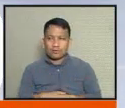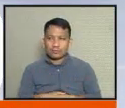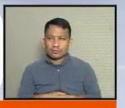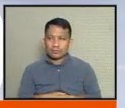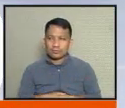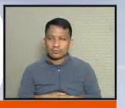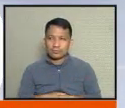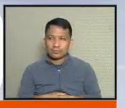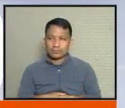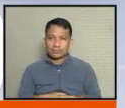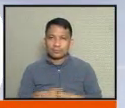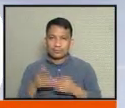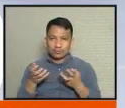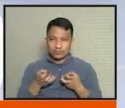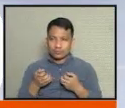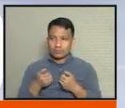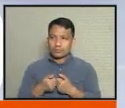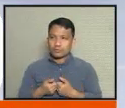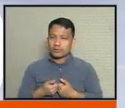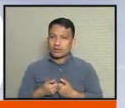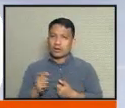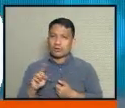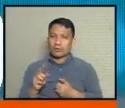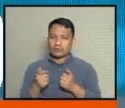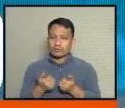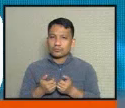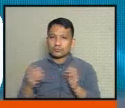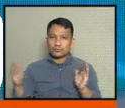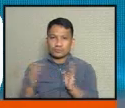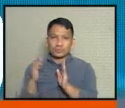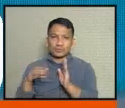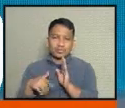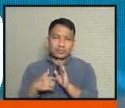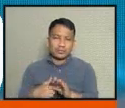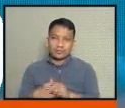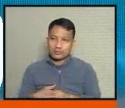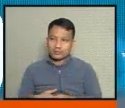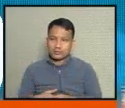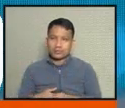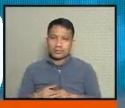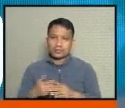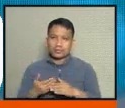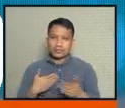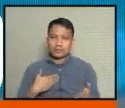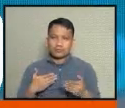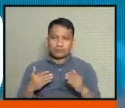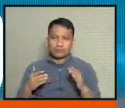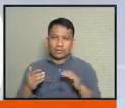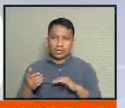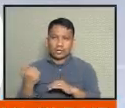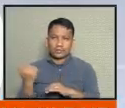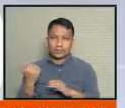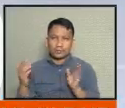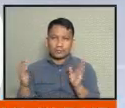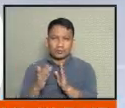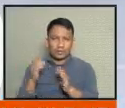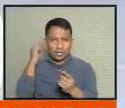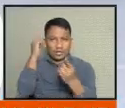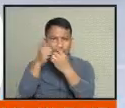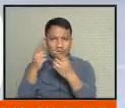Ang gusto kong mangyari, sir, ano eh, magkaharap-harap kami. Okay, bukod sa magkaharap-harap, ano yung goal, ano